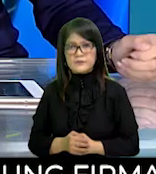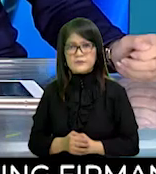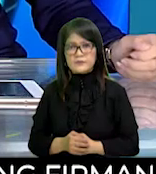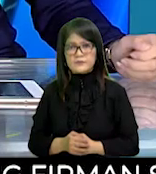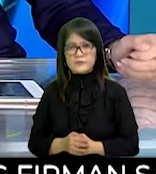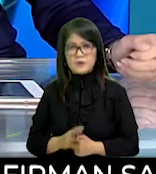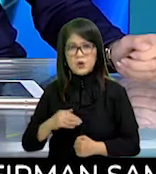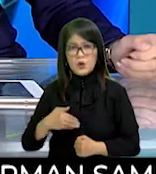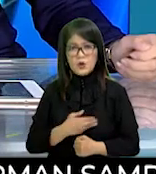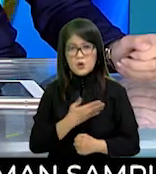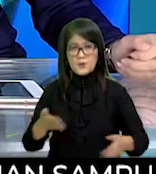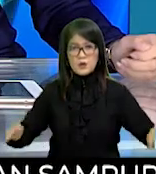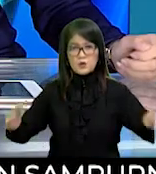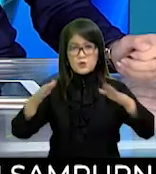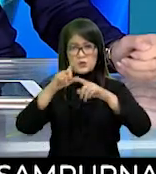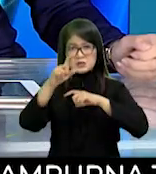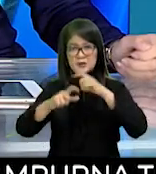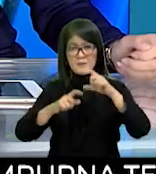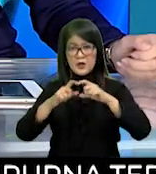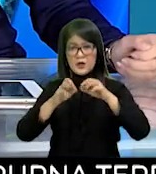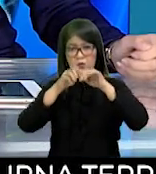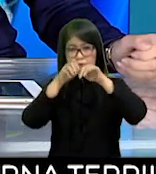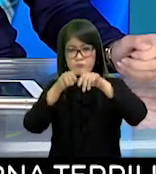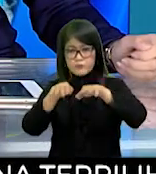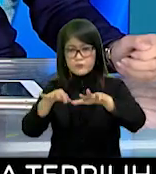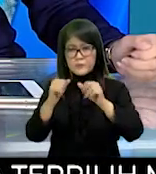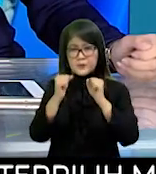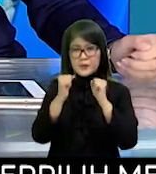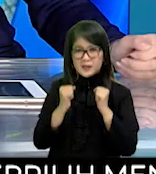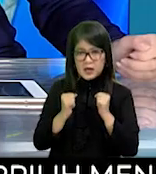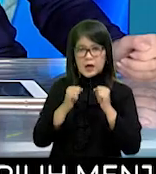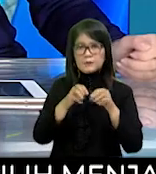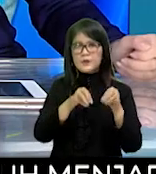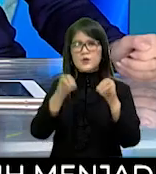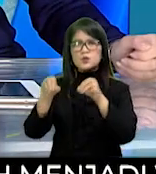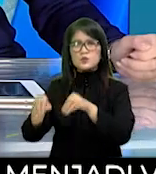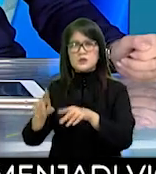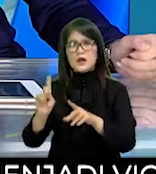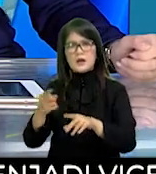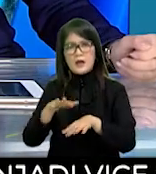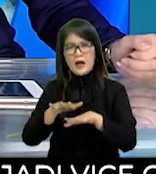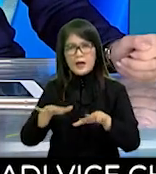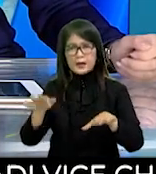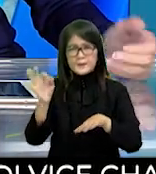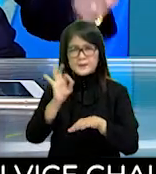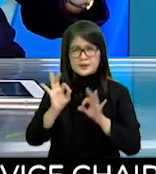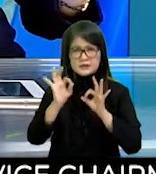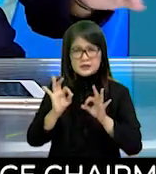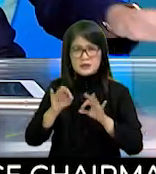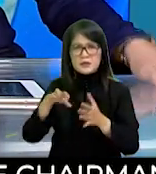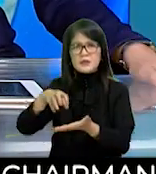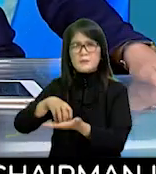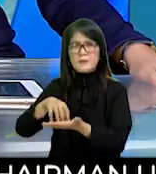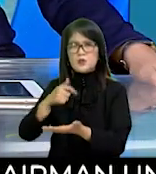Pemirsa, korban erupsi Semeru yang bertahan di tempat pengungsian mengeluhkan ketersediaan air bersih. Air minum yang disuplai ke lokasi pengungsian keruh